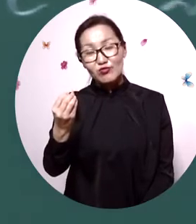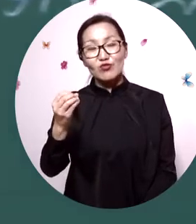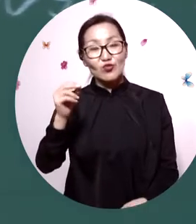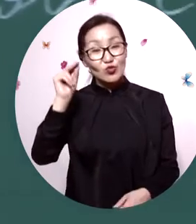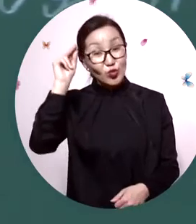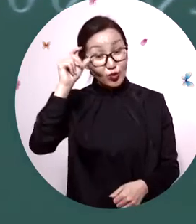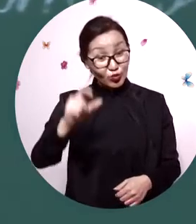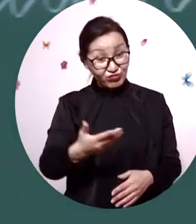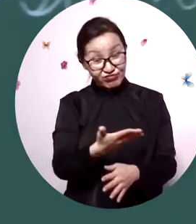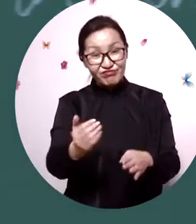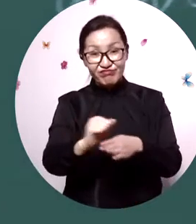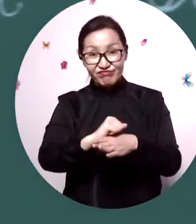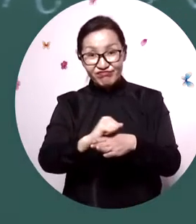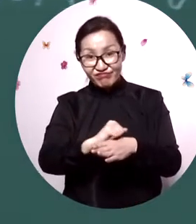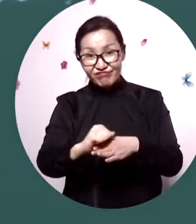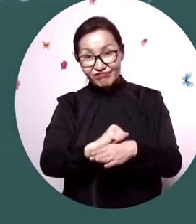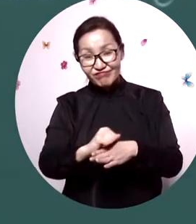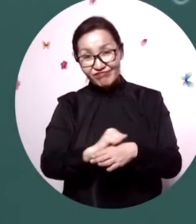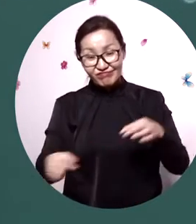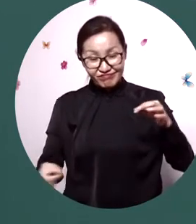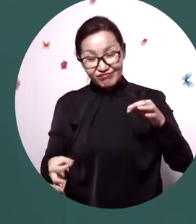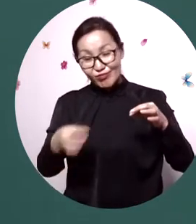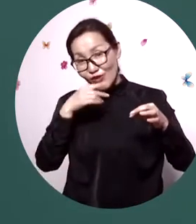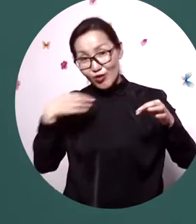хуур сурагчдын